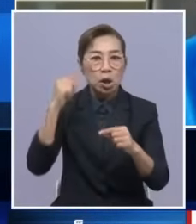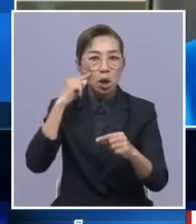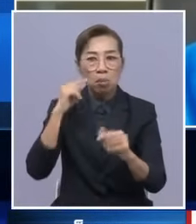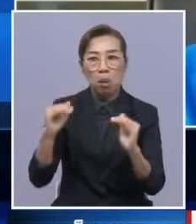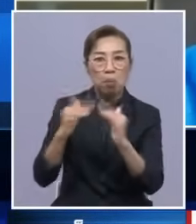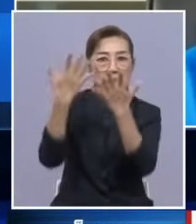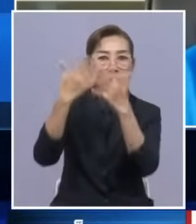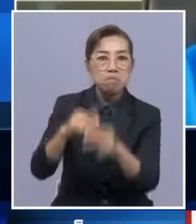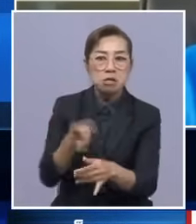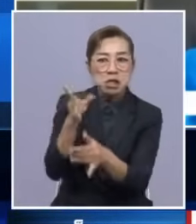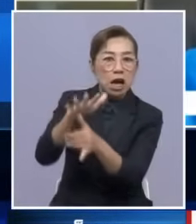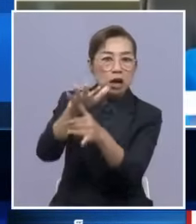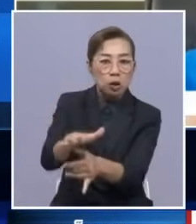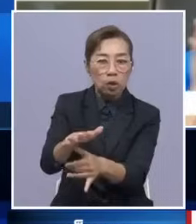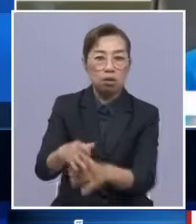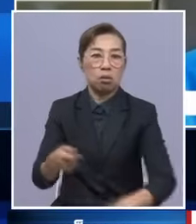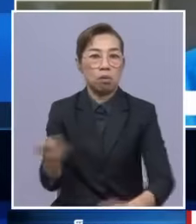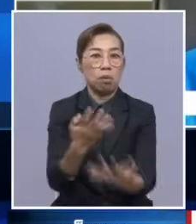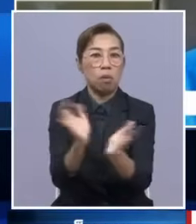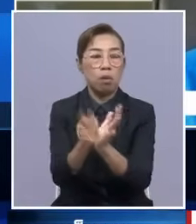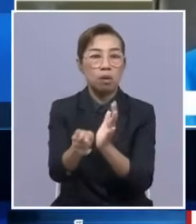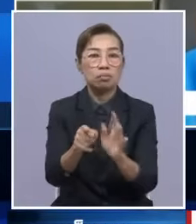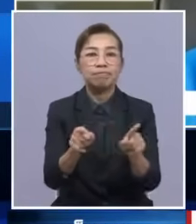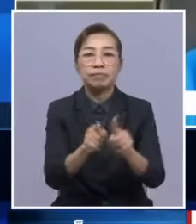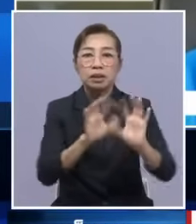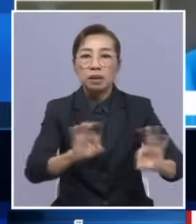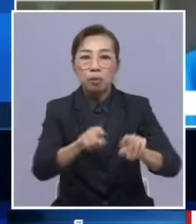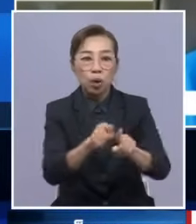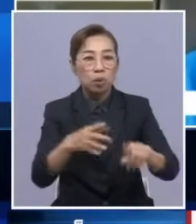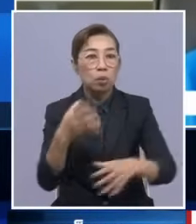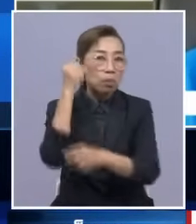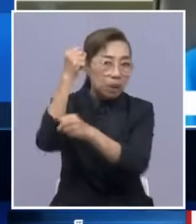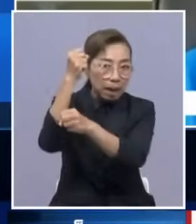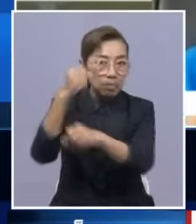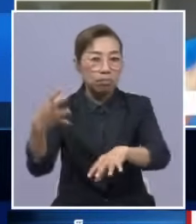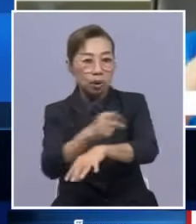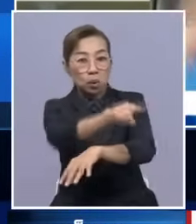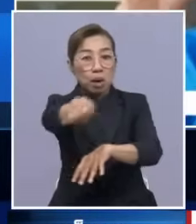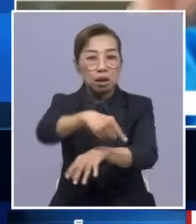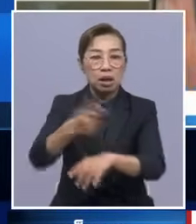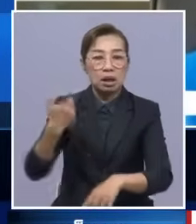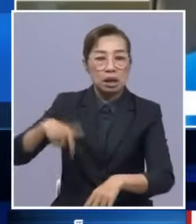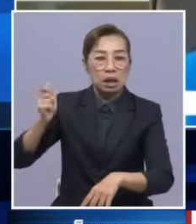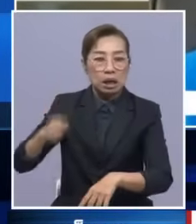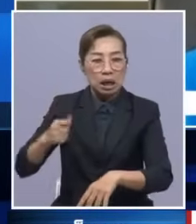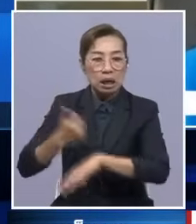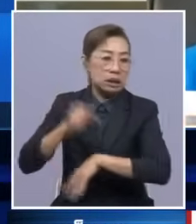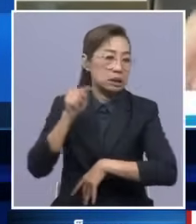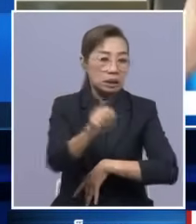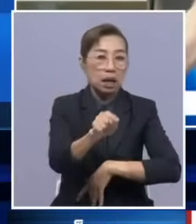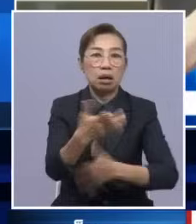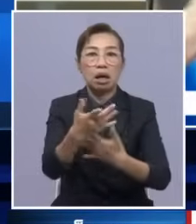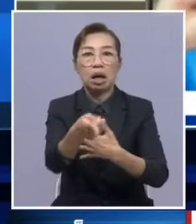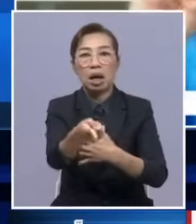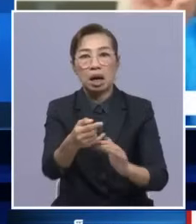ธรรมตามหลักนิติธรรมโดยเฉพาะนักโทษทางการเมืองทั้งหลายที่ต้องสูญเสียอิสรภาพหรือต้องหลบหนีคดีอยู่ในขณะนี้น